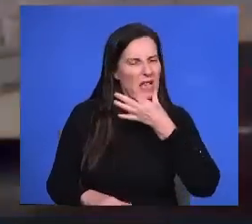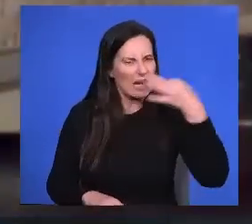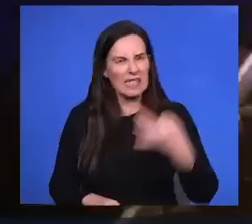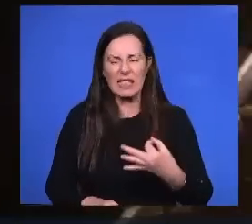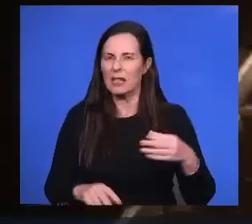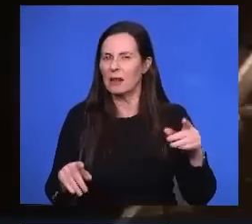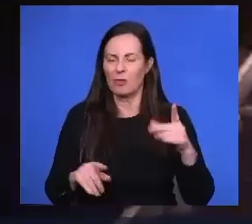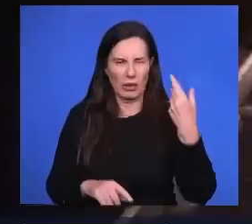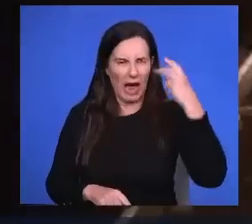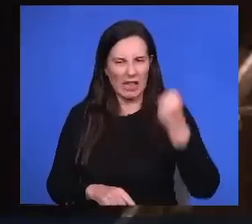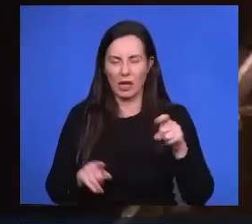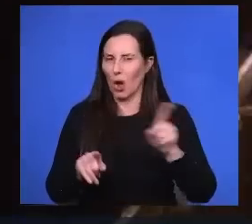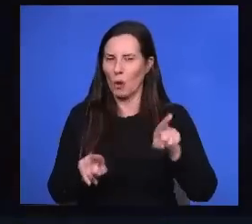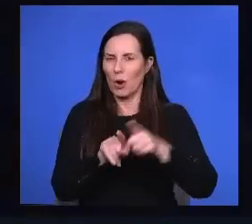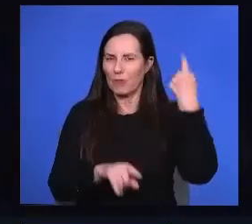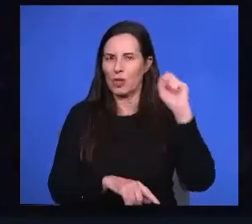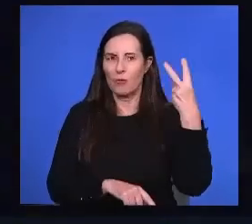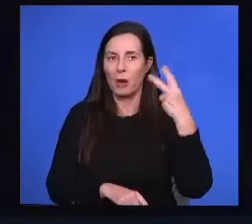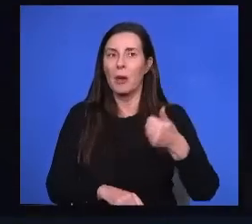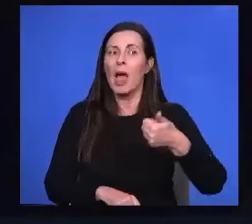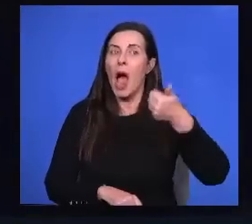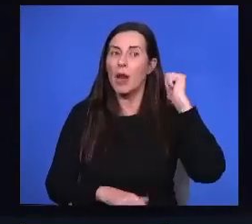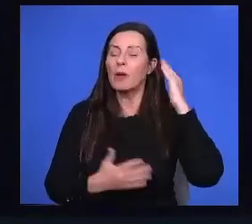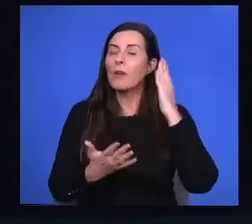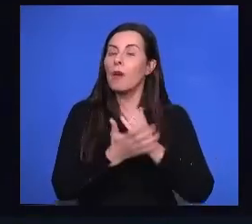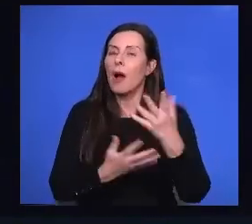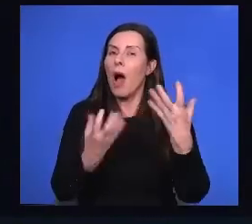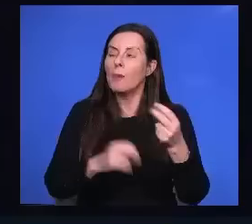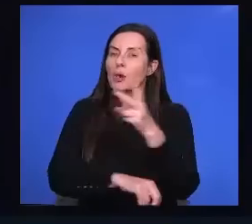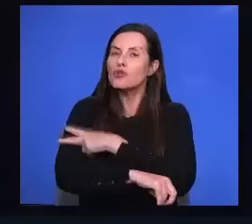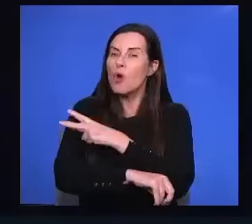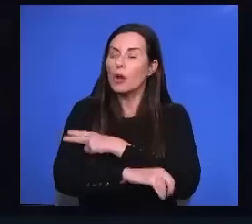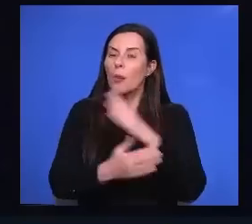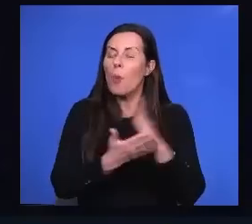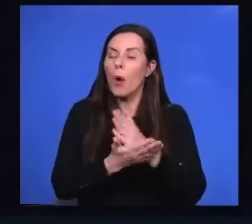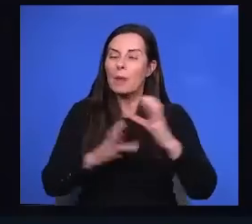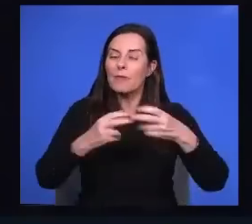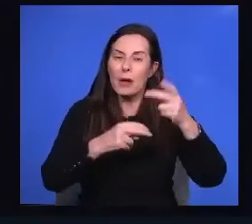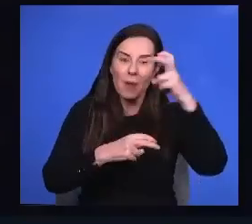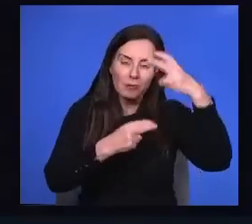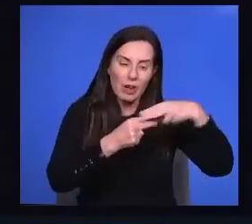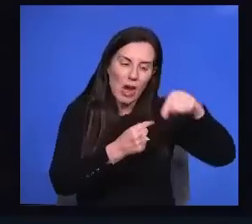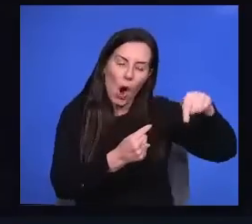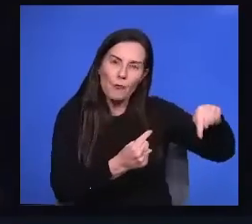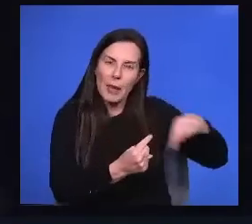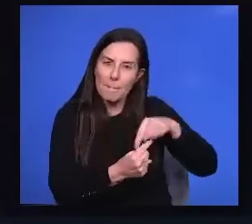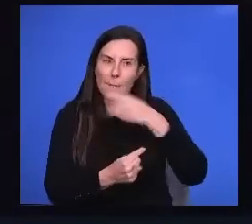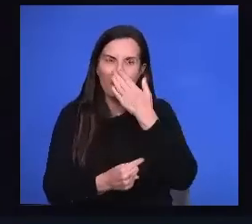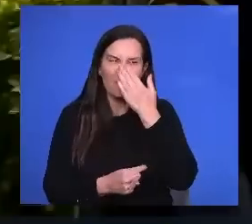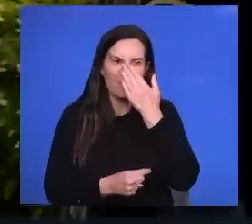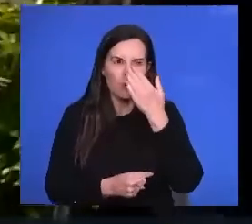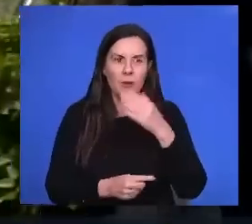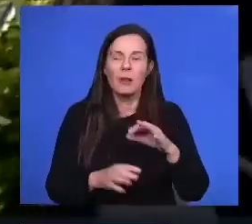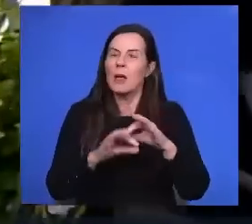לפני שבועיים. כבר אמש נפרסו כוחות בהיקף יוצא דופן בכפרים הסמוכים, ערערה וערה. נכנסנו עם